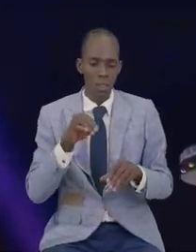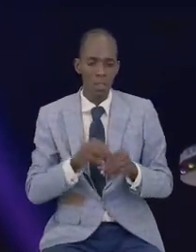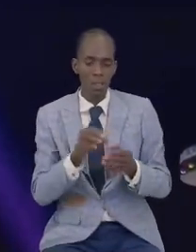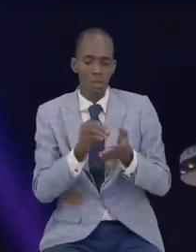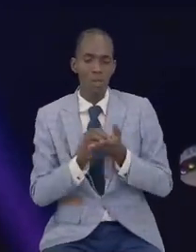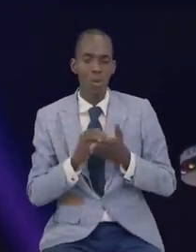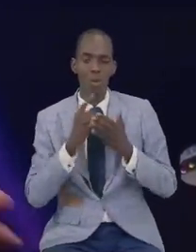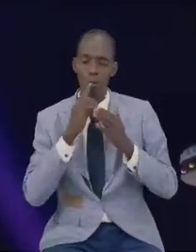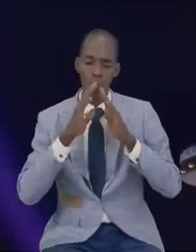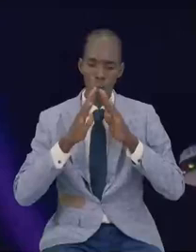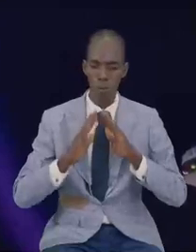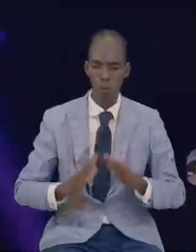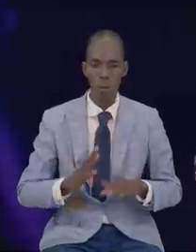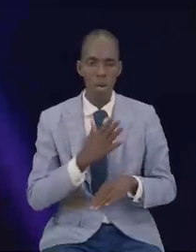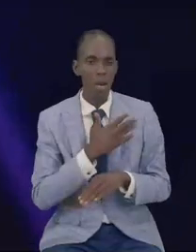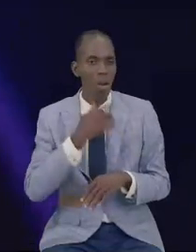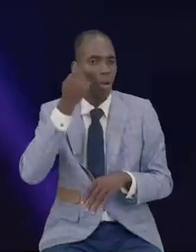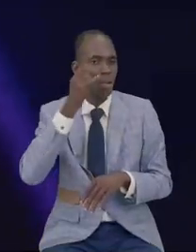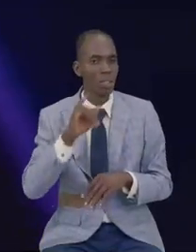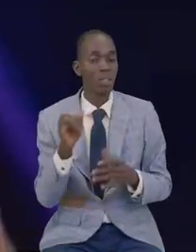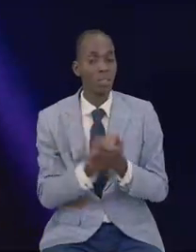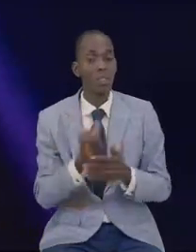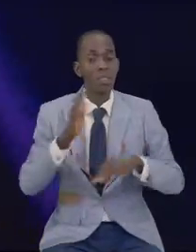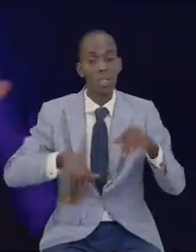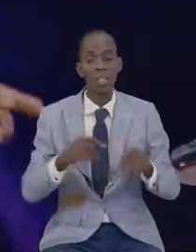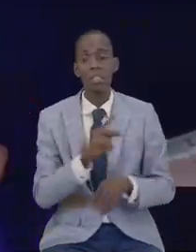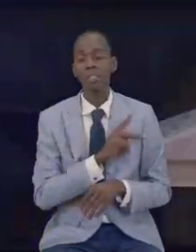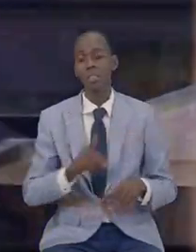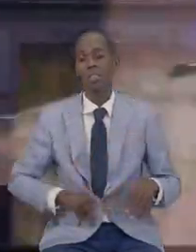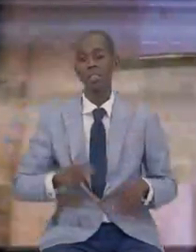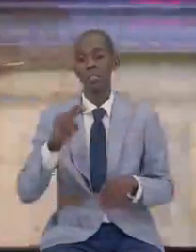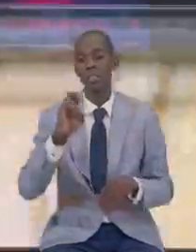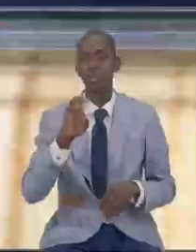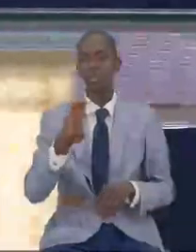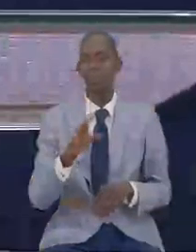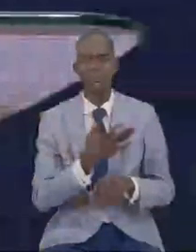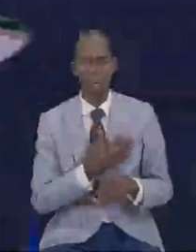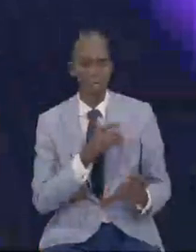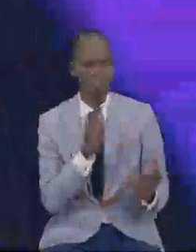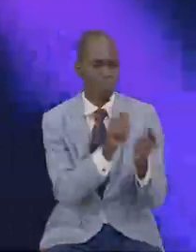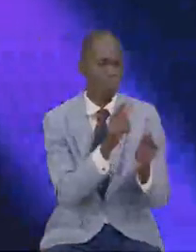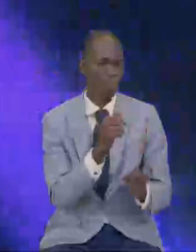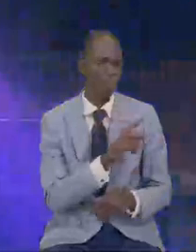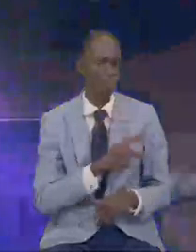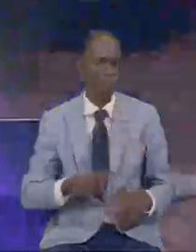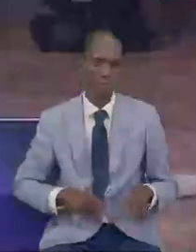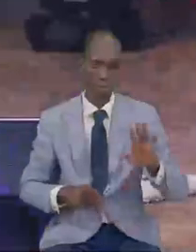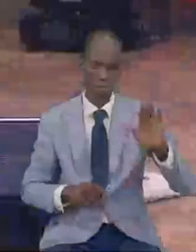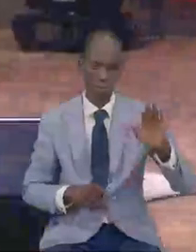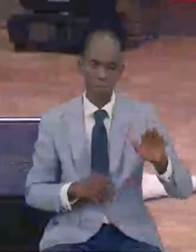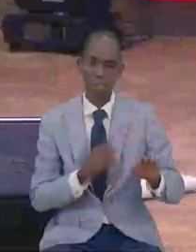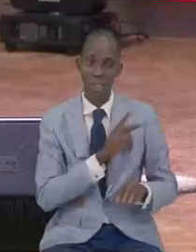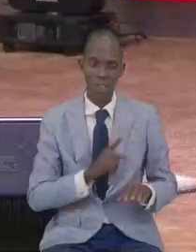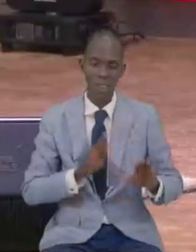son sang-froid, sa compréhension plus que Nebuchadnezzar lui-même, il est allé vers le roi, que donne-moi le temps,